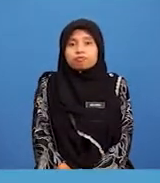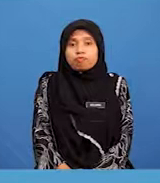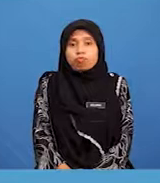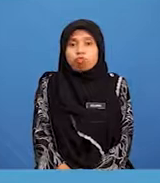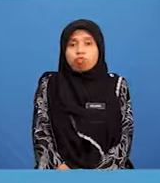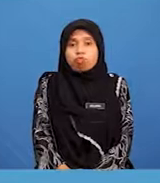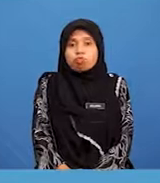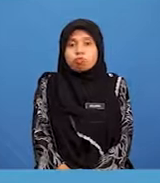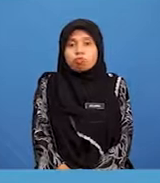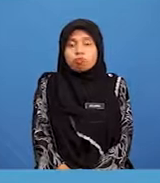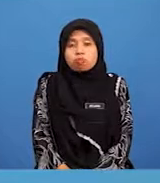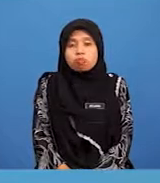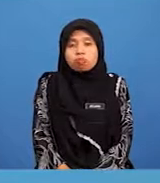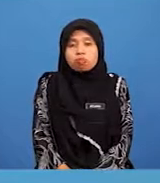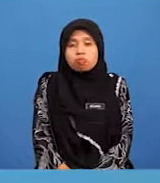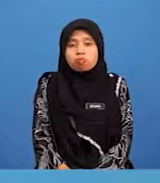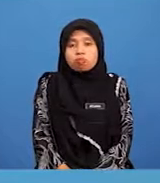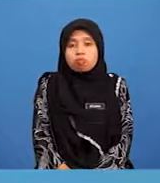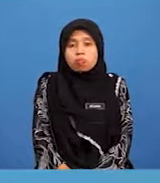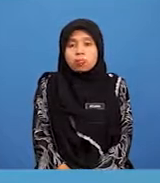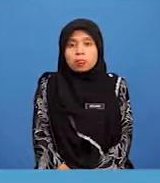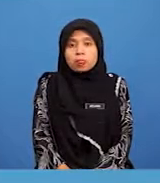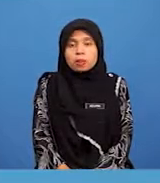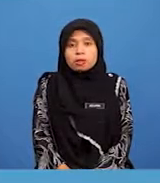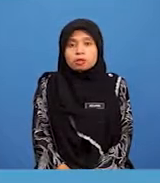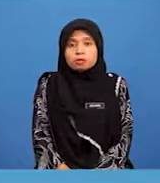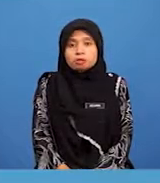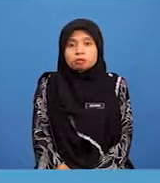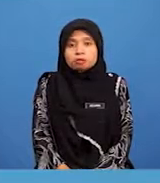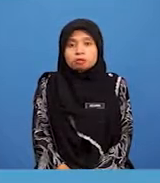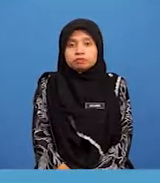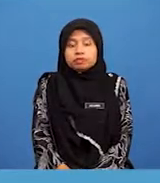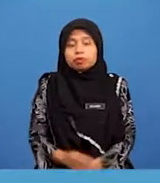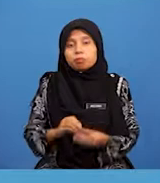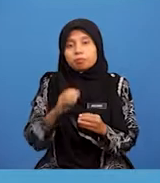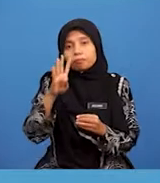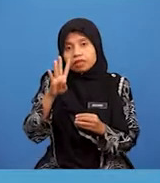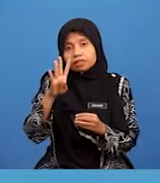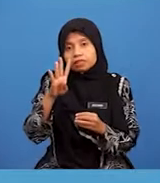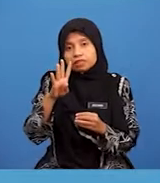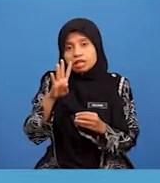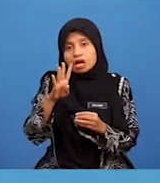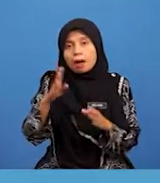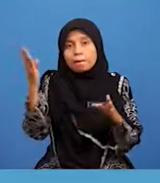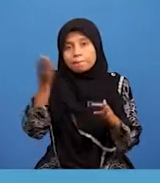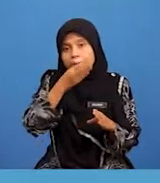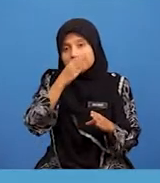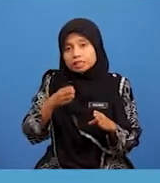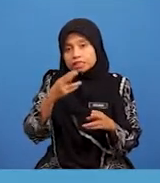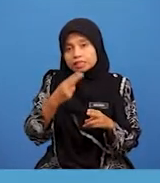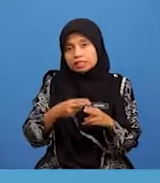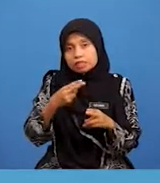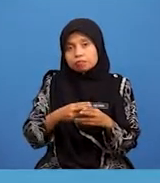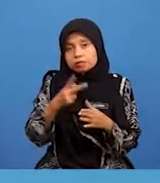mengikut baki dalam akaun modal dan akaun semasa. Yang keempat, membatalkan nama